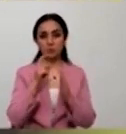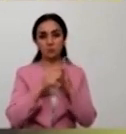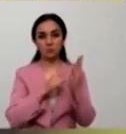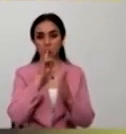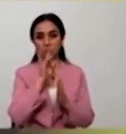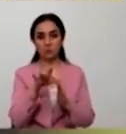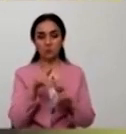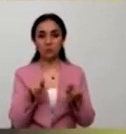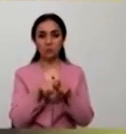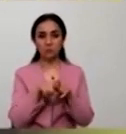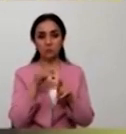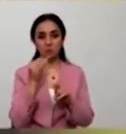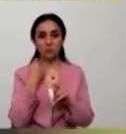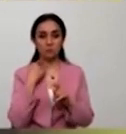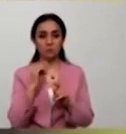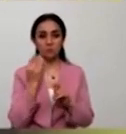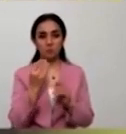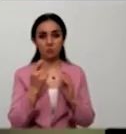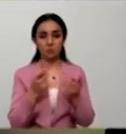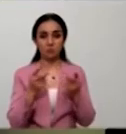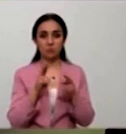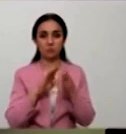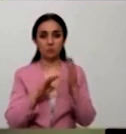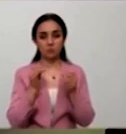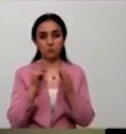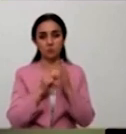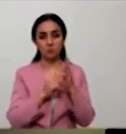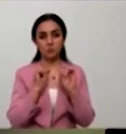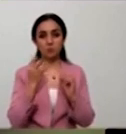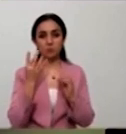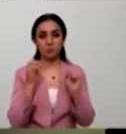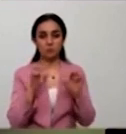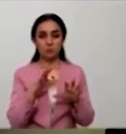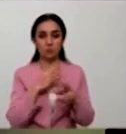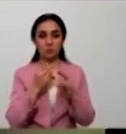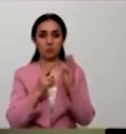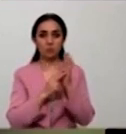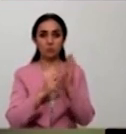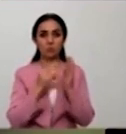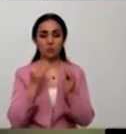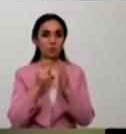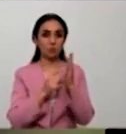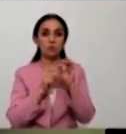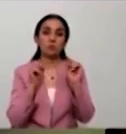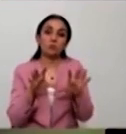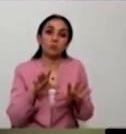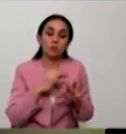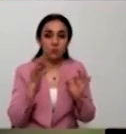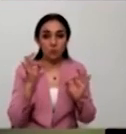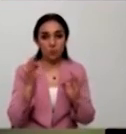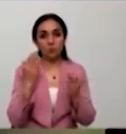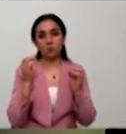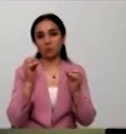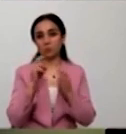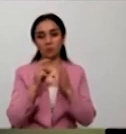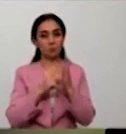Demak u sonim 4 ga qoldirsa bo'linishi ham mumkin, bo'linmasligi. 4 bo'lgan taqdirda bo'linadi, 8 bo'lsa bo'linishi mumkin yoki 0 bo'lganda 0